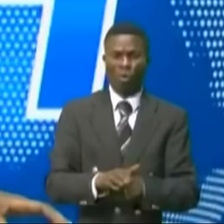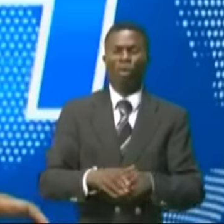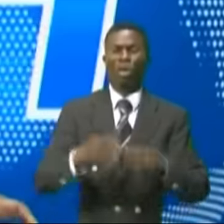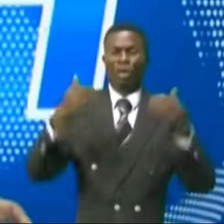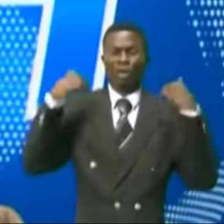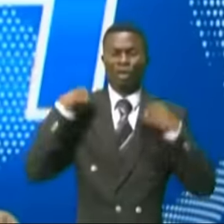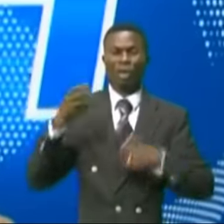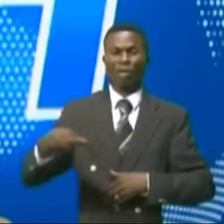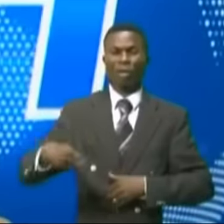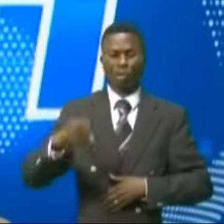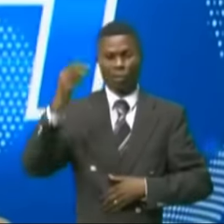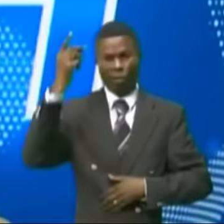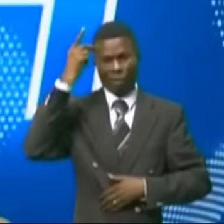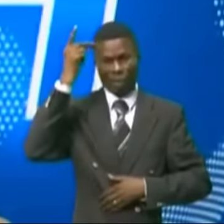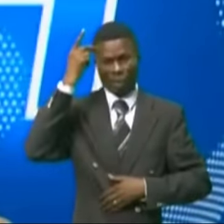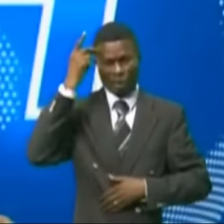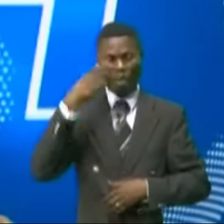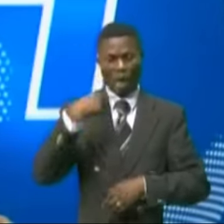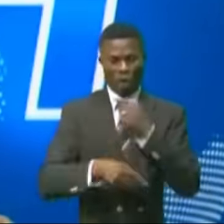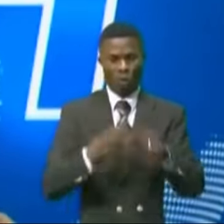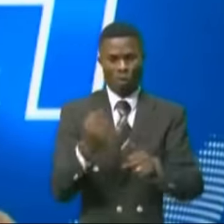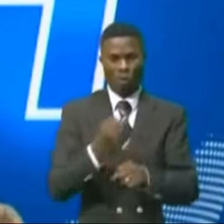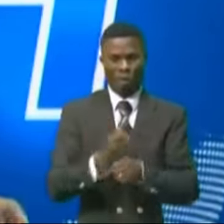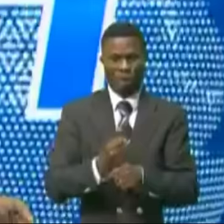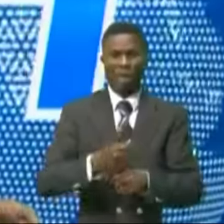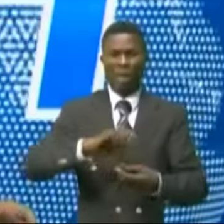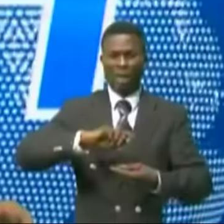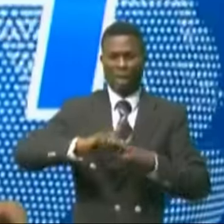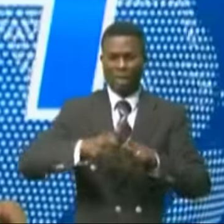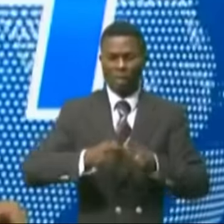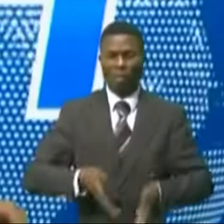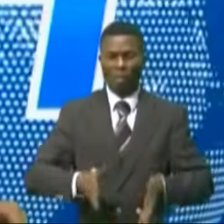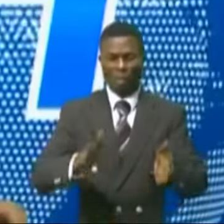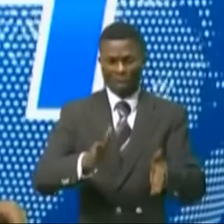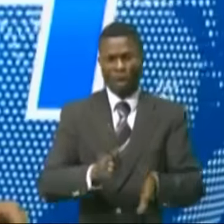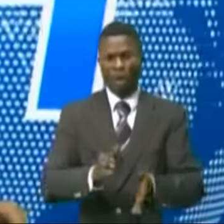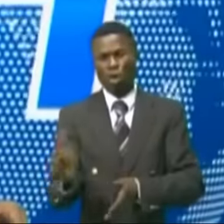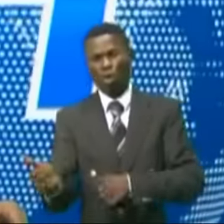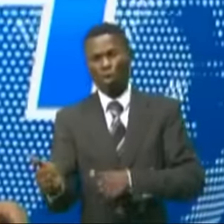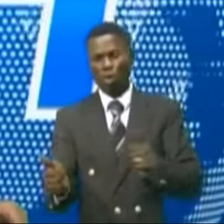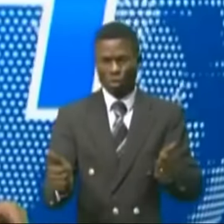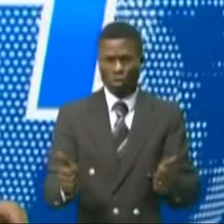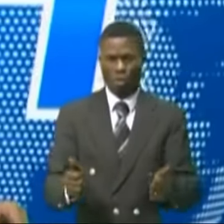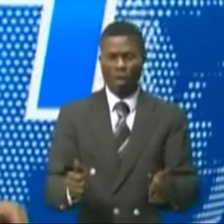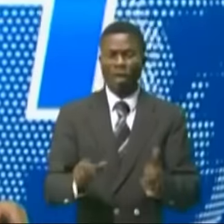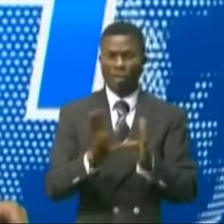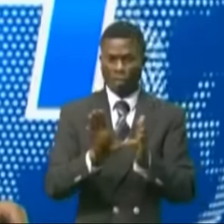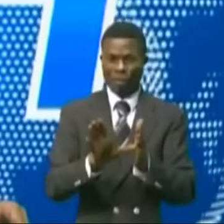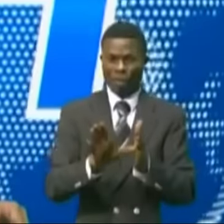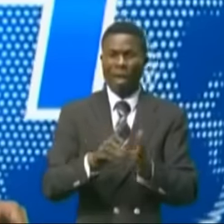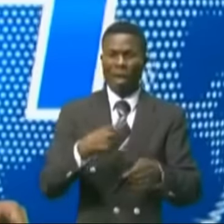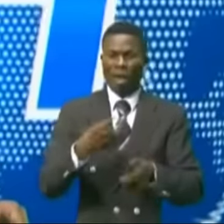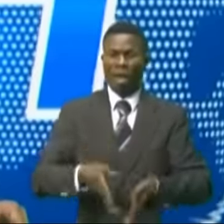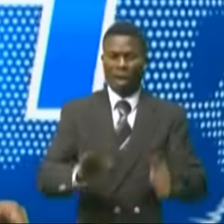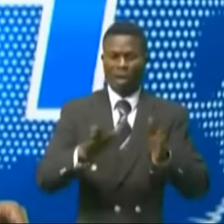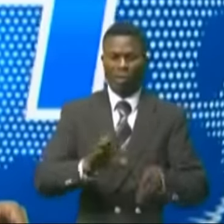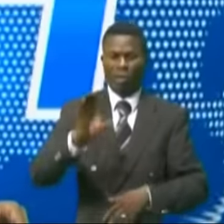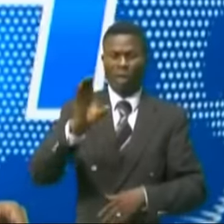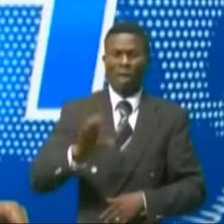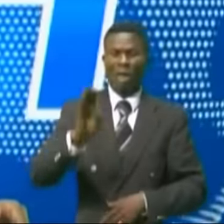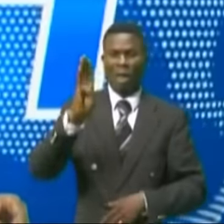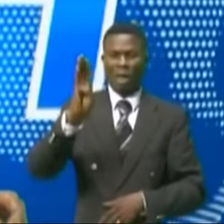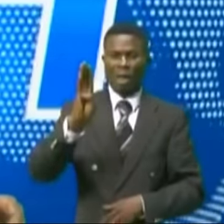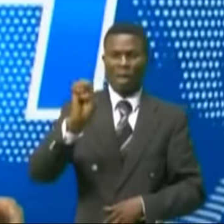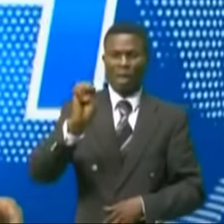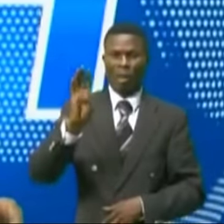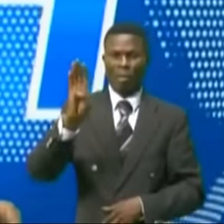provincial a lancé un certain nombre de travaux pour réhabiliter les routes secondaires à l'image de ces travaux lancés sur l'avenue Colonel Ebéa dans la